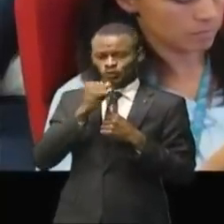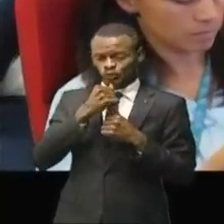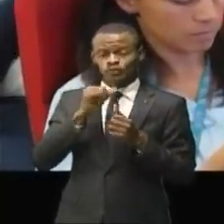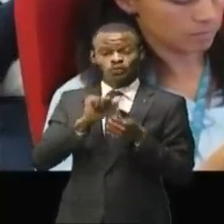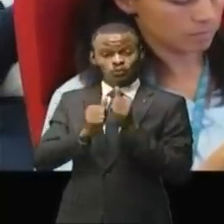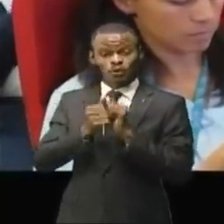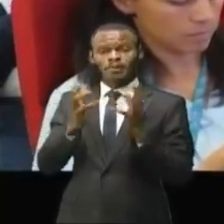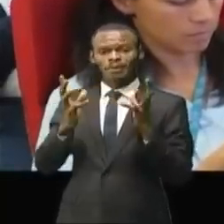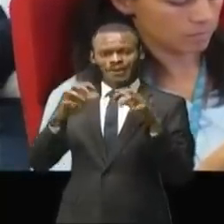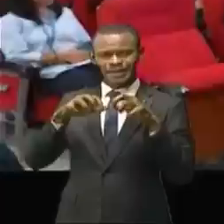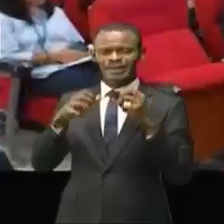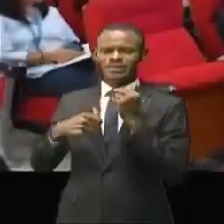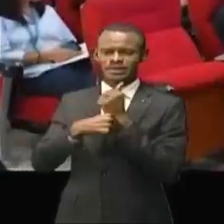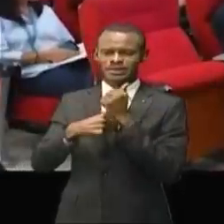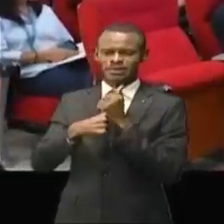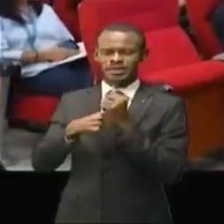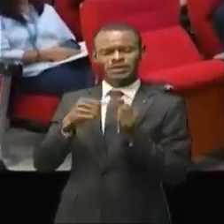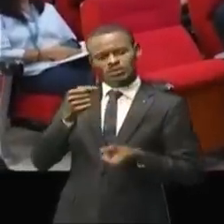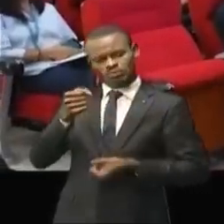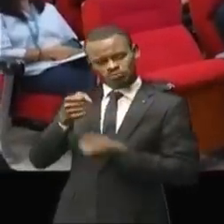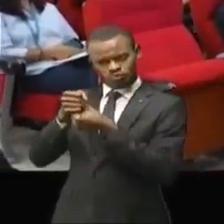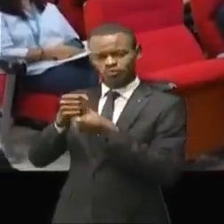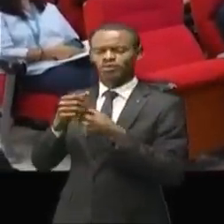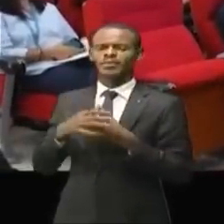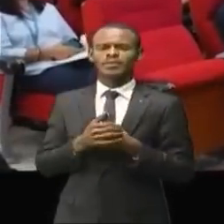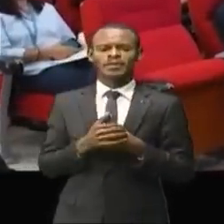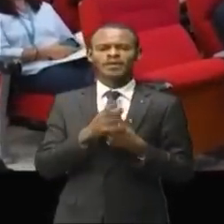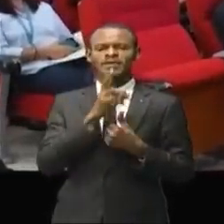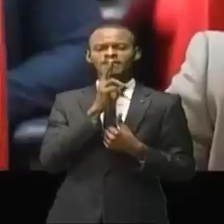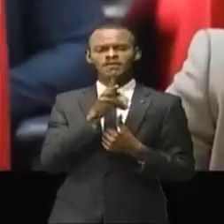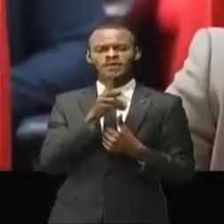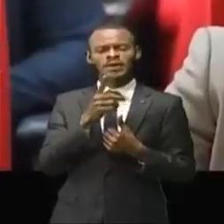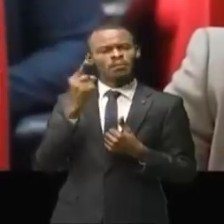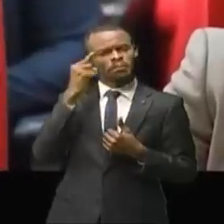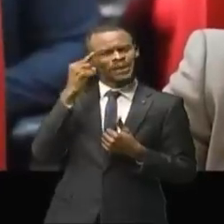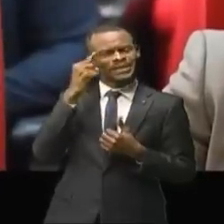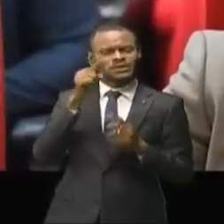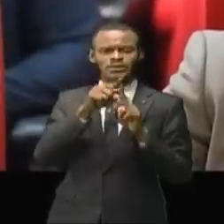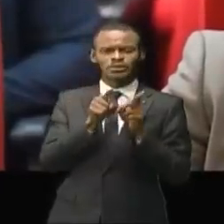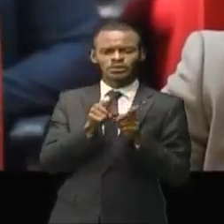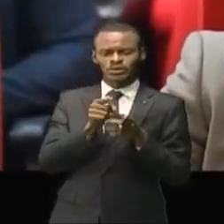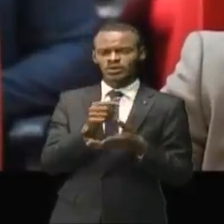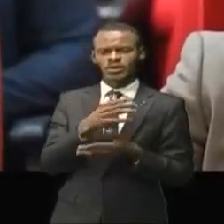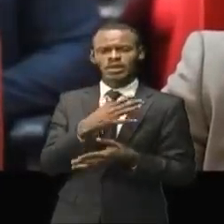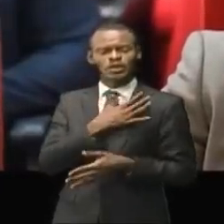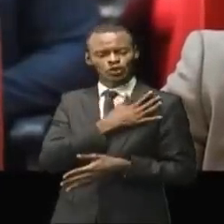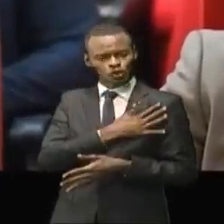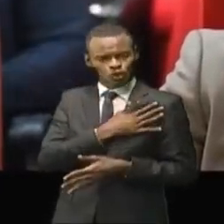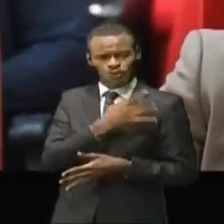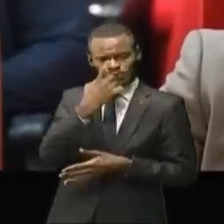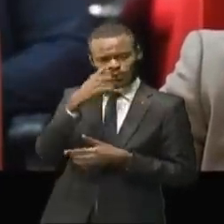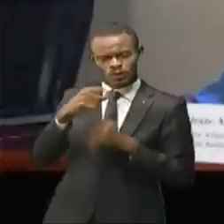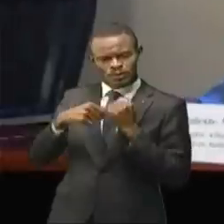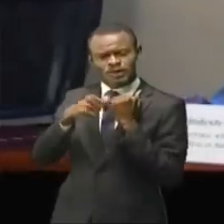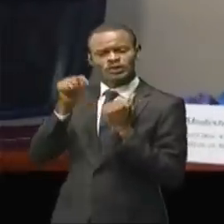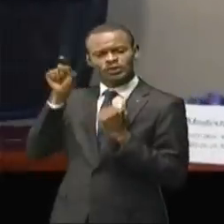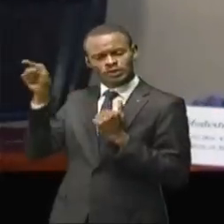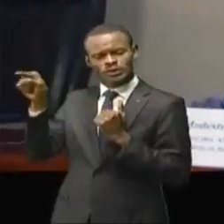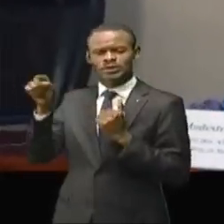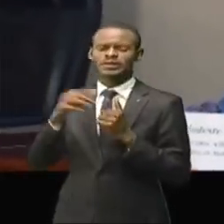surtout à porter des réponses parce que la véritable réponse on l'a posé ici c'est plus de sécurité